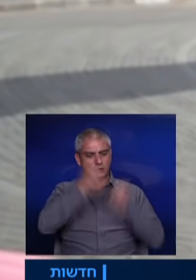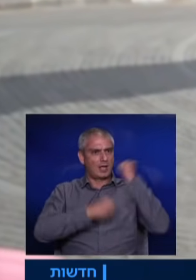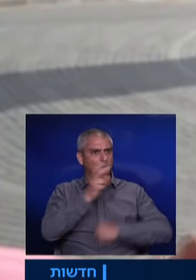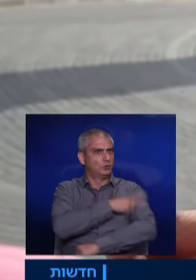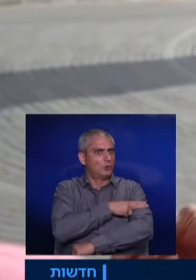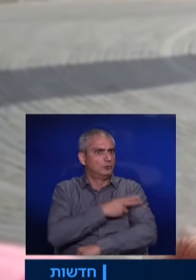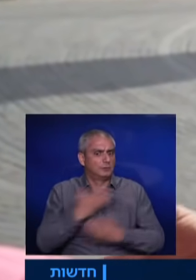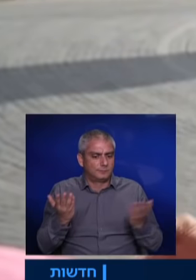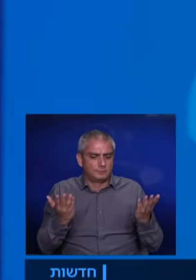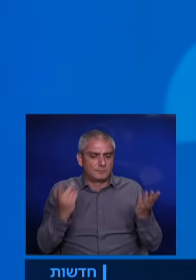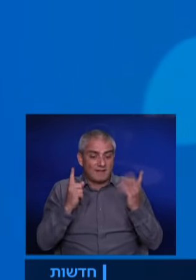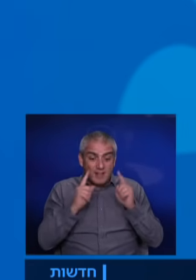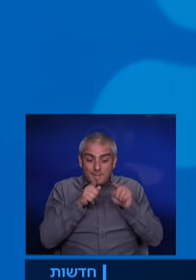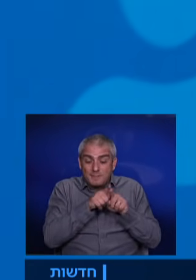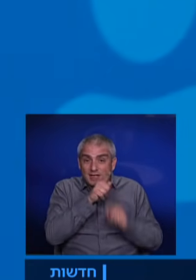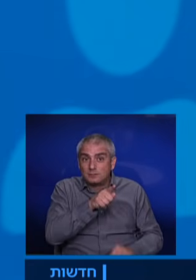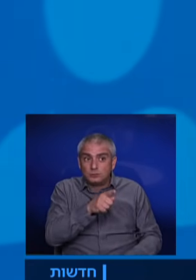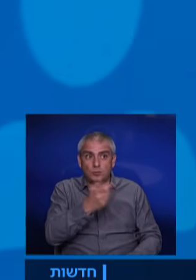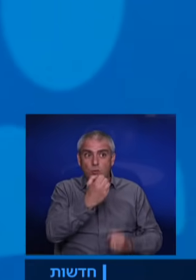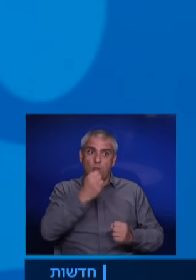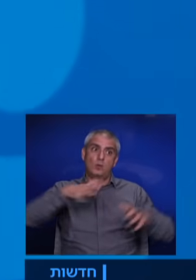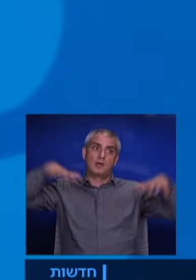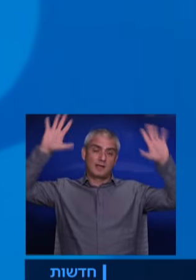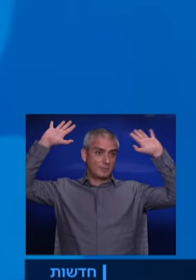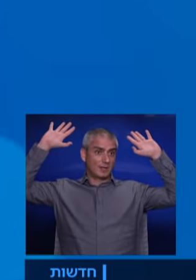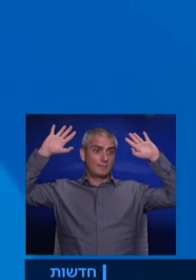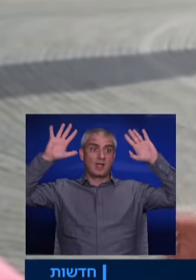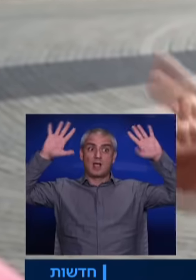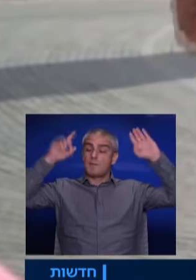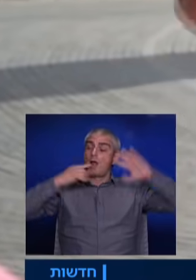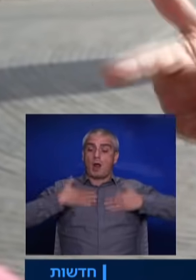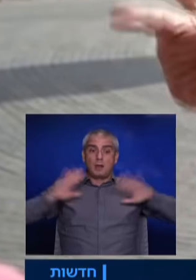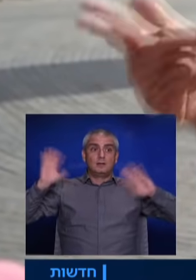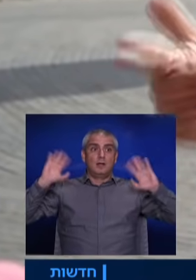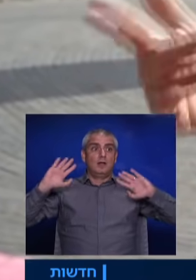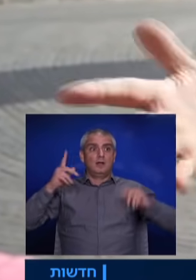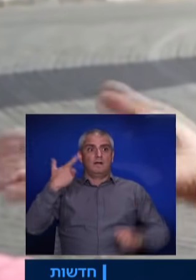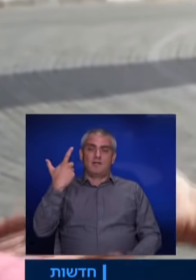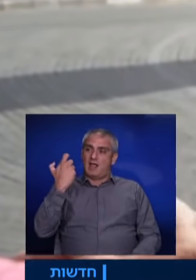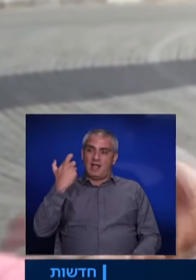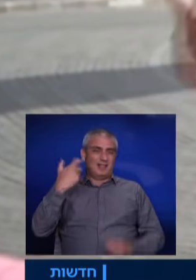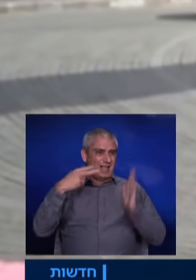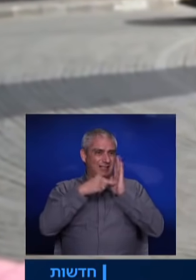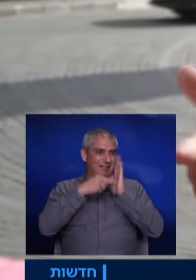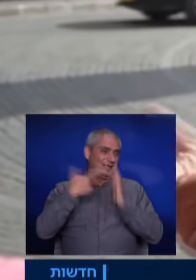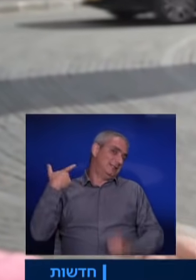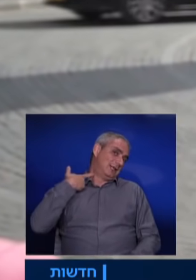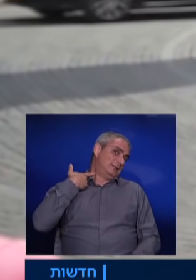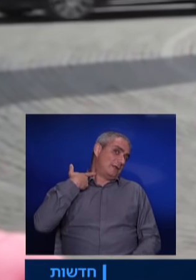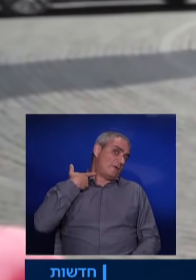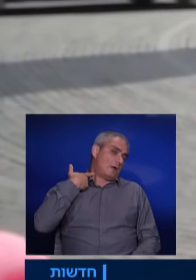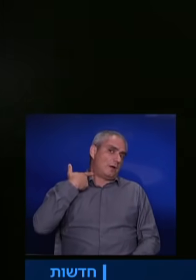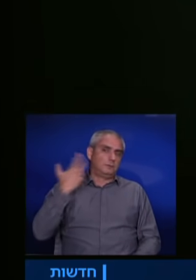אבל במקרה הזה הוא הרים את הידיים למעלה, הרים את הידיים, אמר לו אל תיגע בי, והוא הצמיד לו את האקדח טרייזר